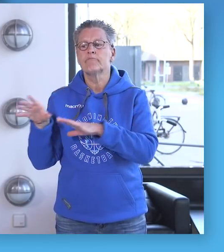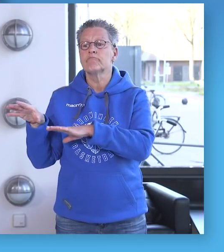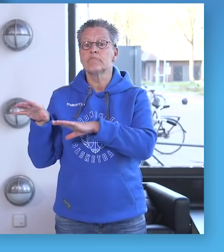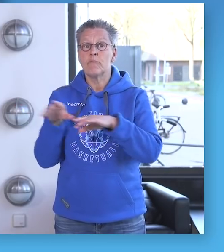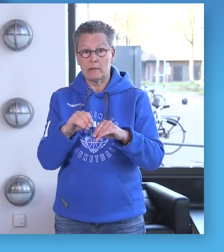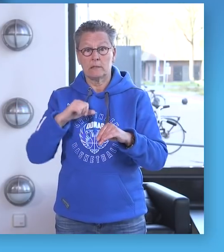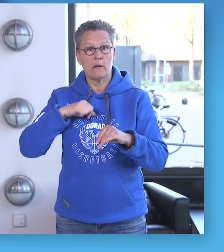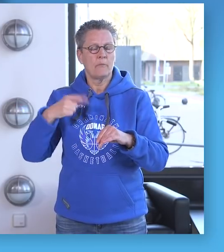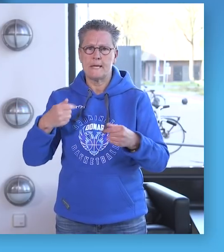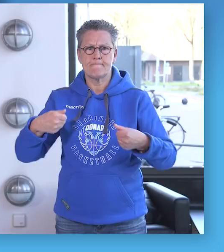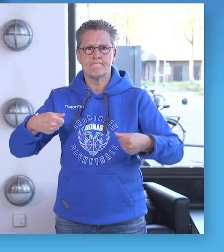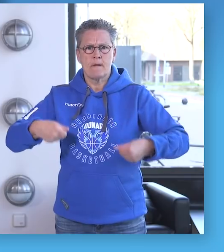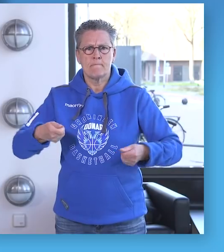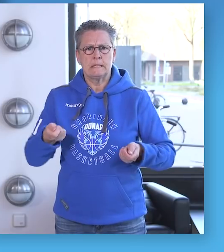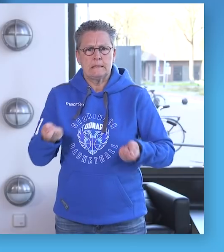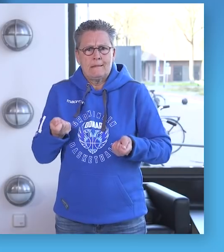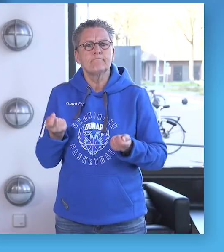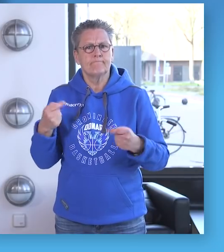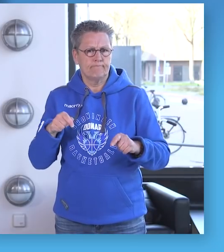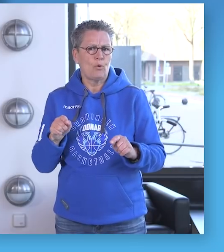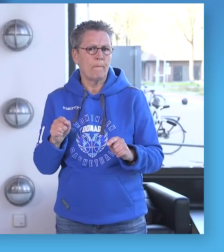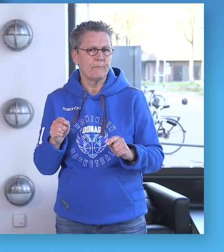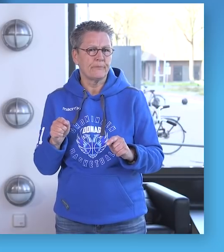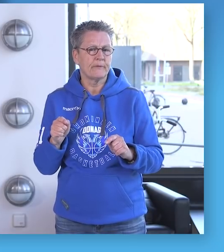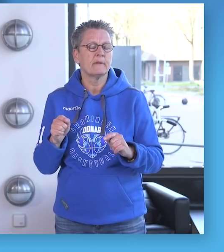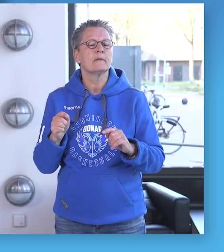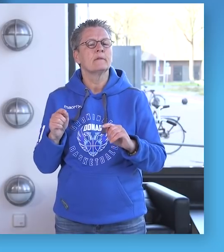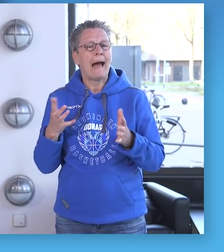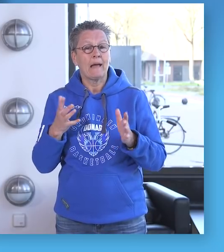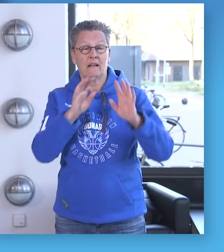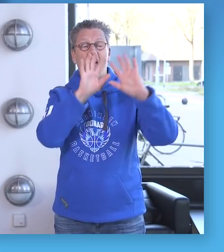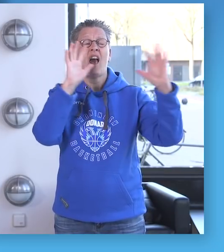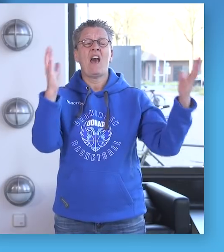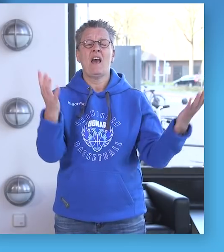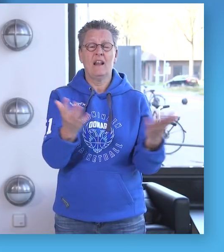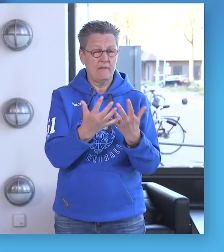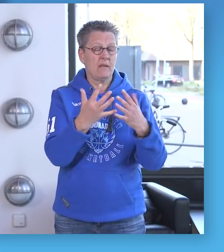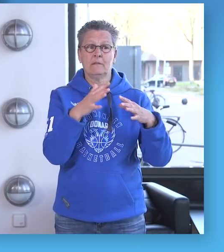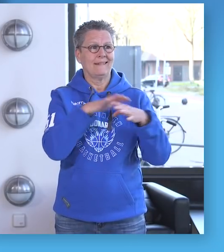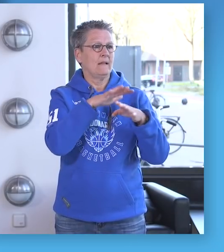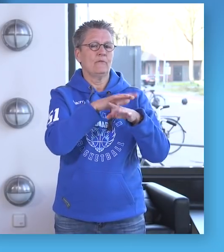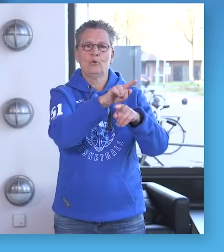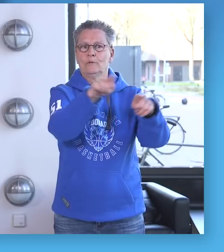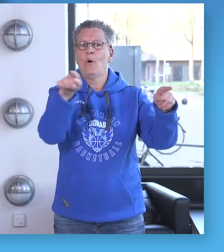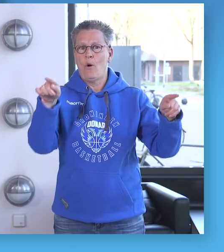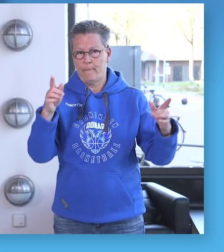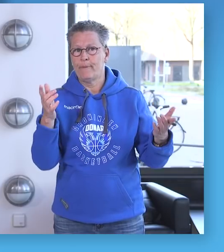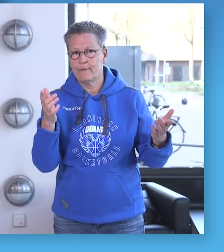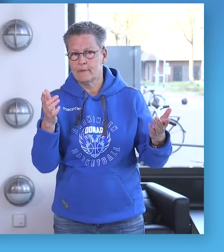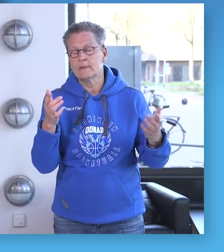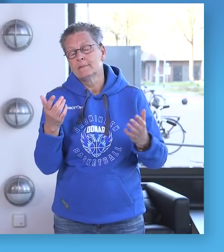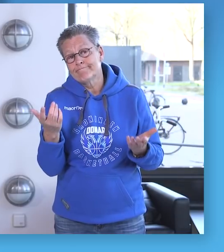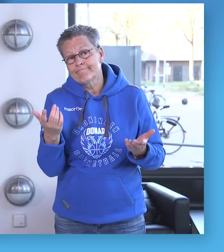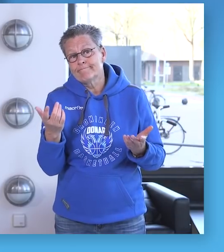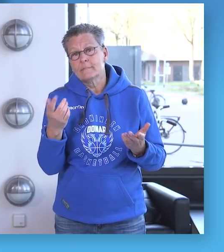veel strenger zouden worden en dat eigenlijk de hele wereld hiermee te maken kreeg. Dus toen is er